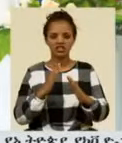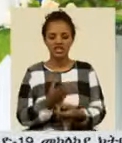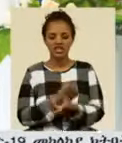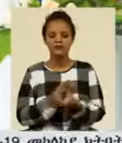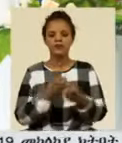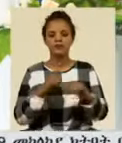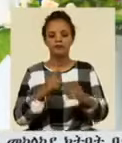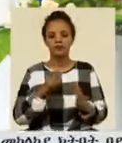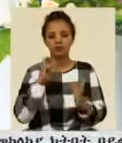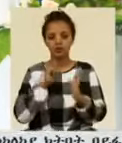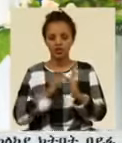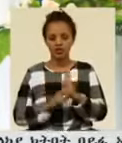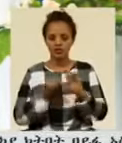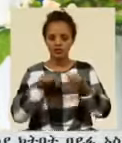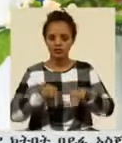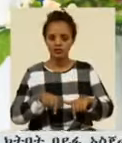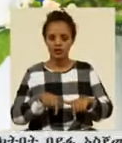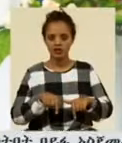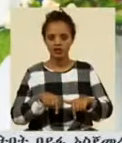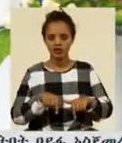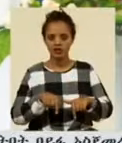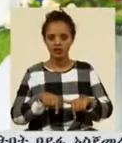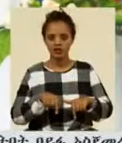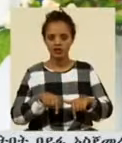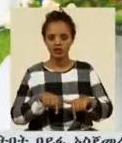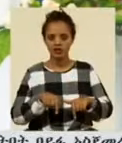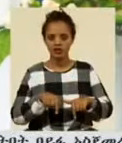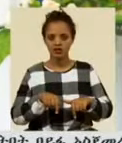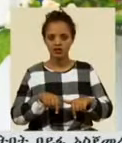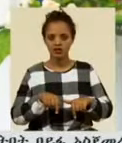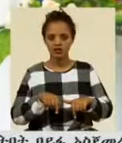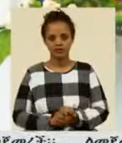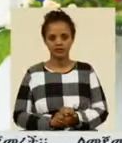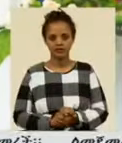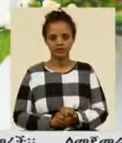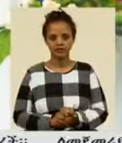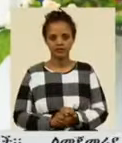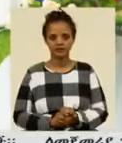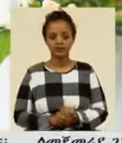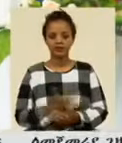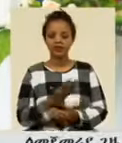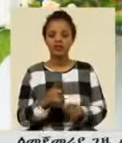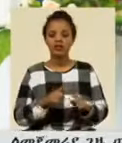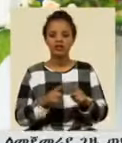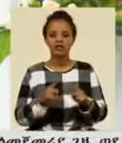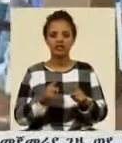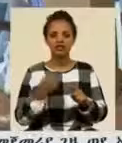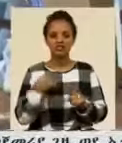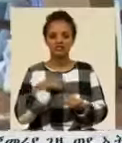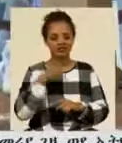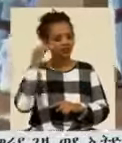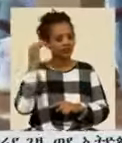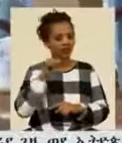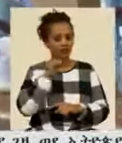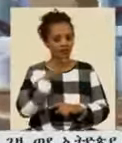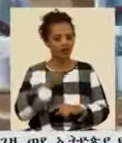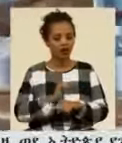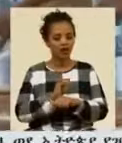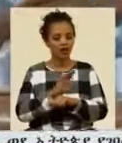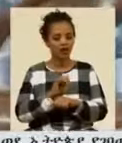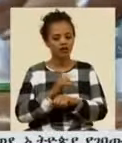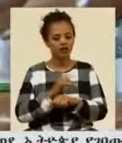የመፍትሄ ውጤትንም ዛሬ መጠቀም እንጀምራለን ማለት ነው። ነገር ግን እንዳንዘናጋ አደራ ማለት